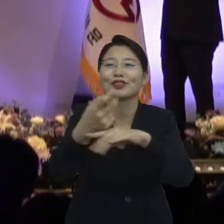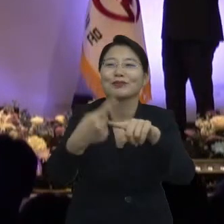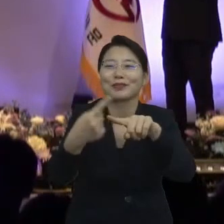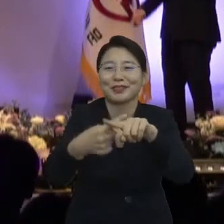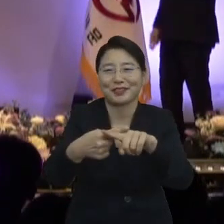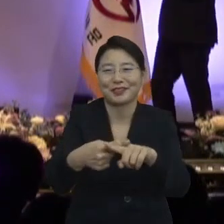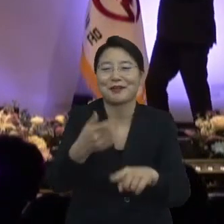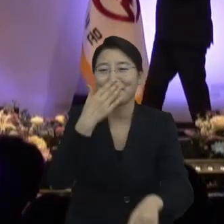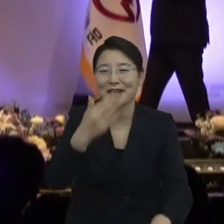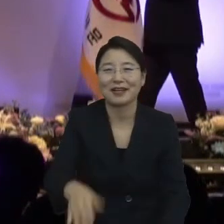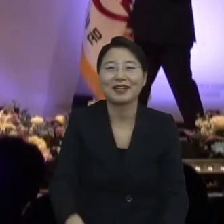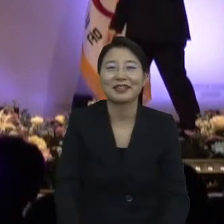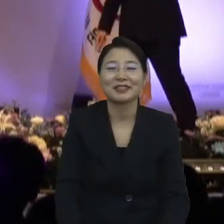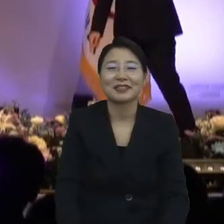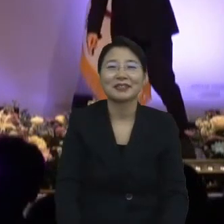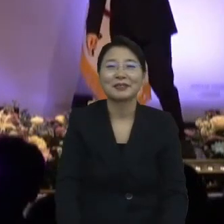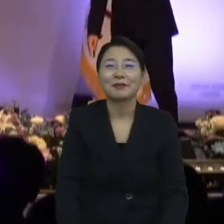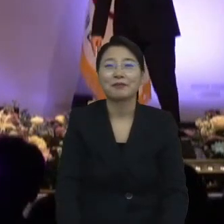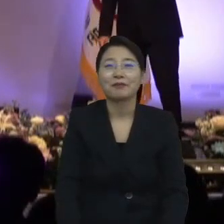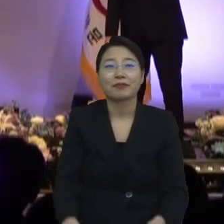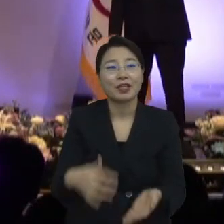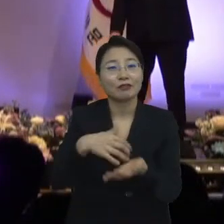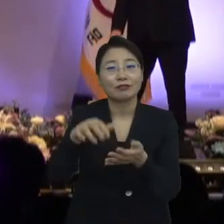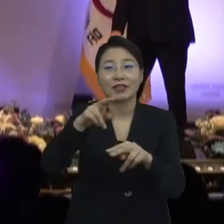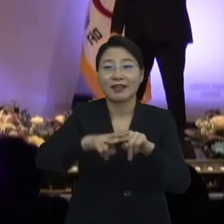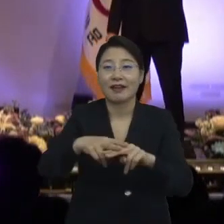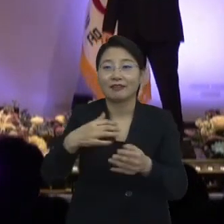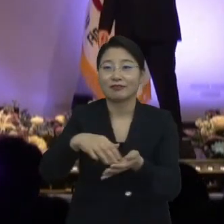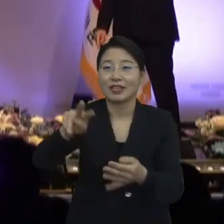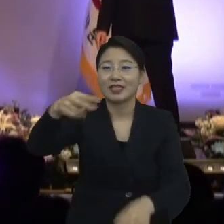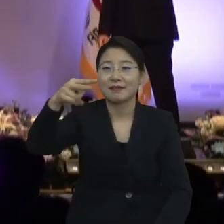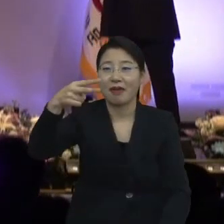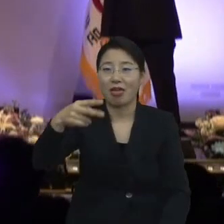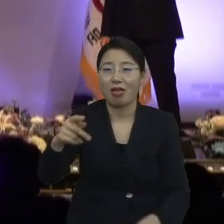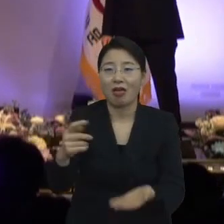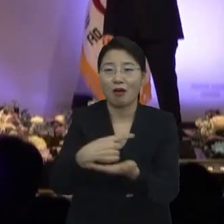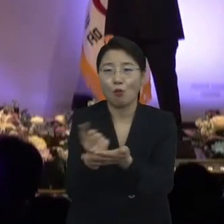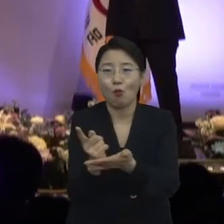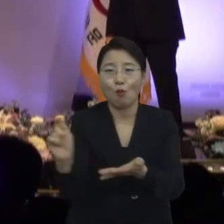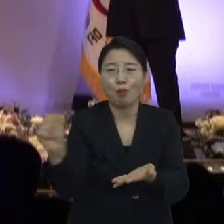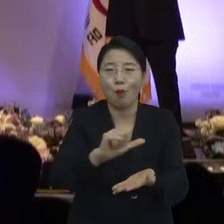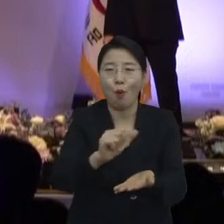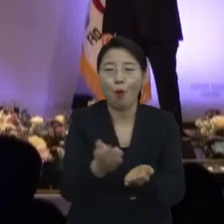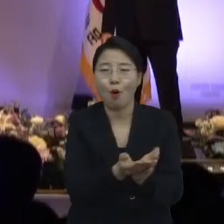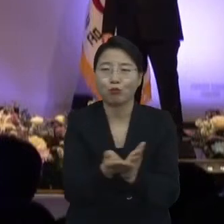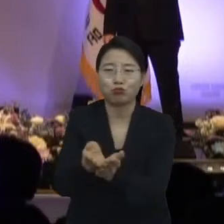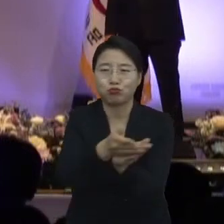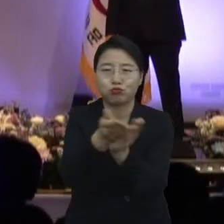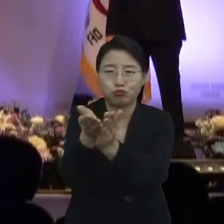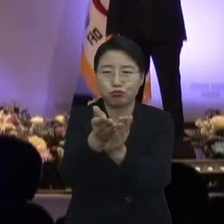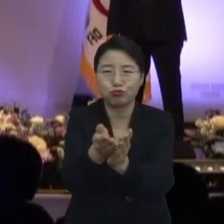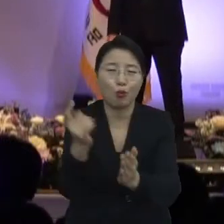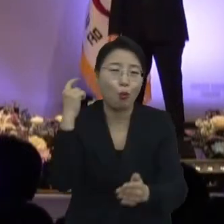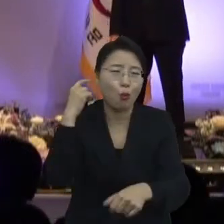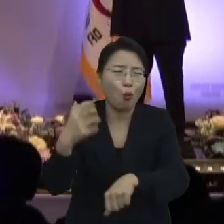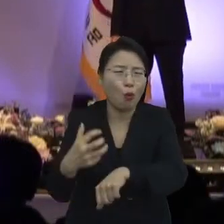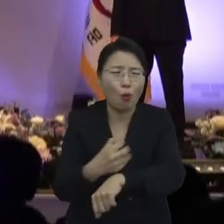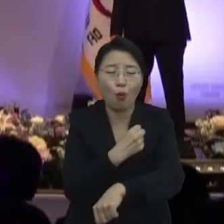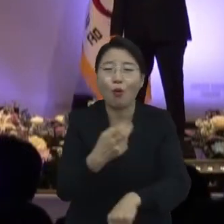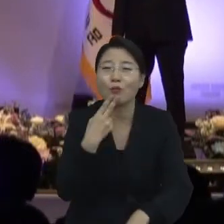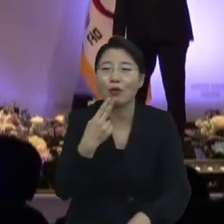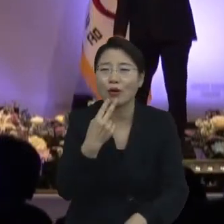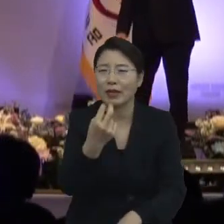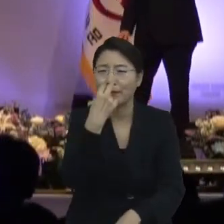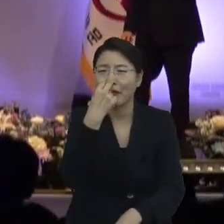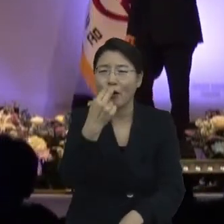고맙습니다. 저게 200인승인데요. 아주 뭐 속도도 빠르고 소음 진동 없고 냄새도 없고 아주